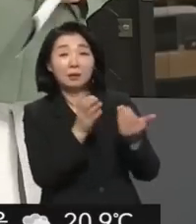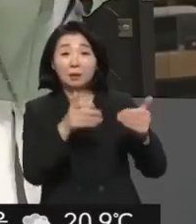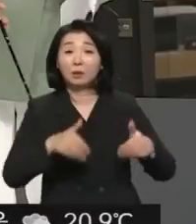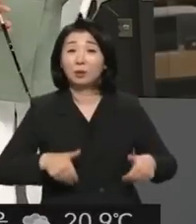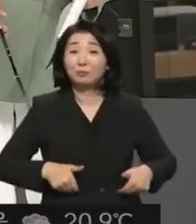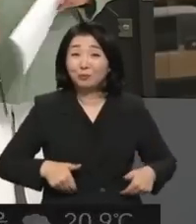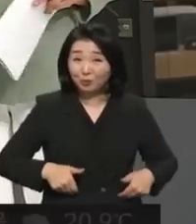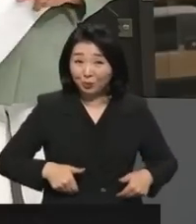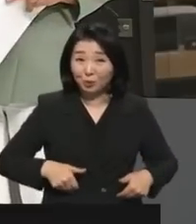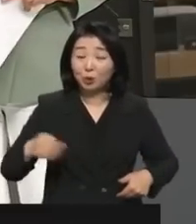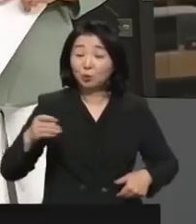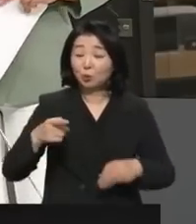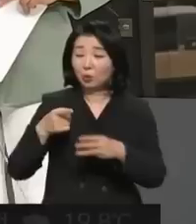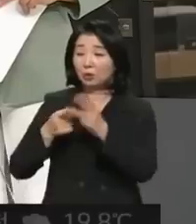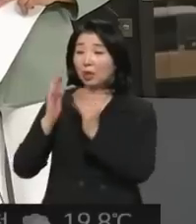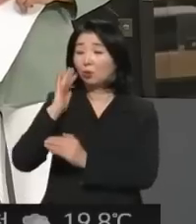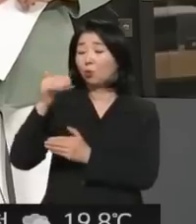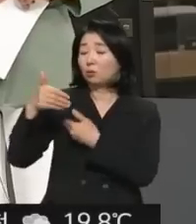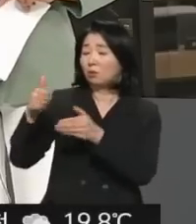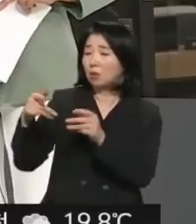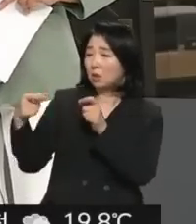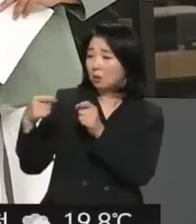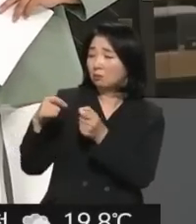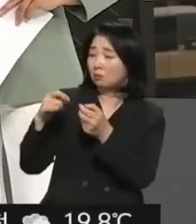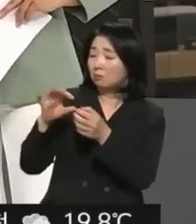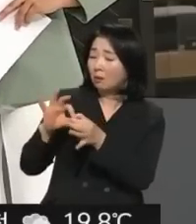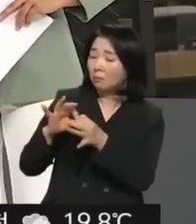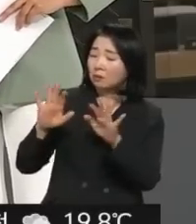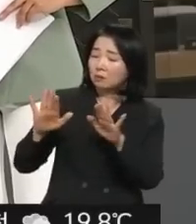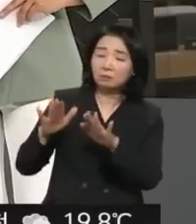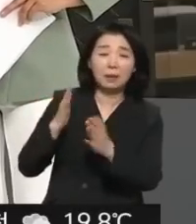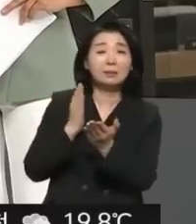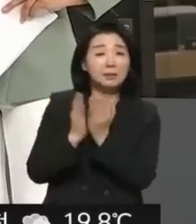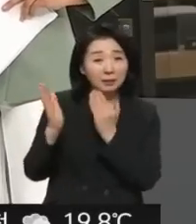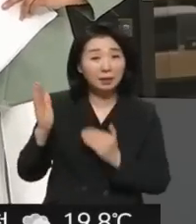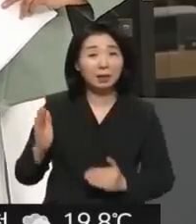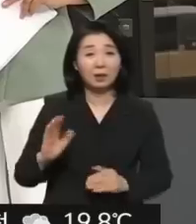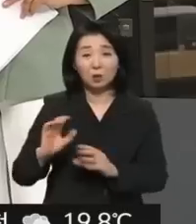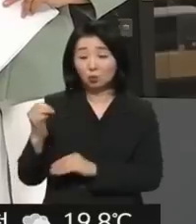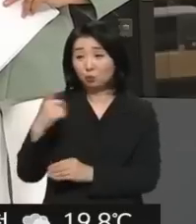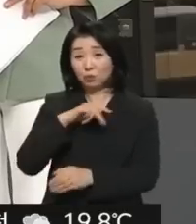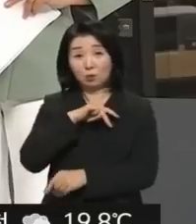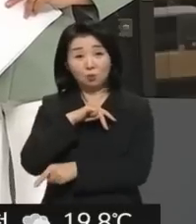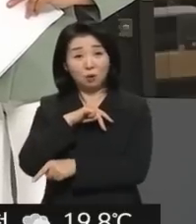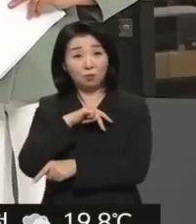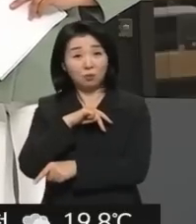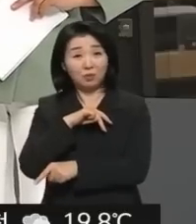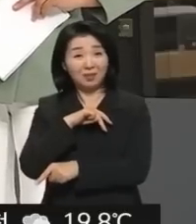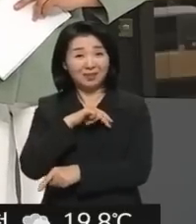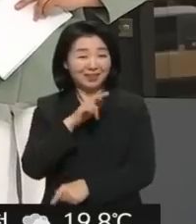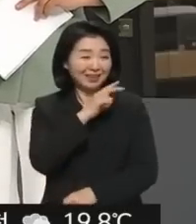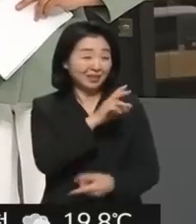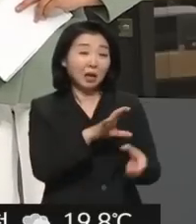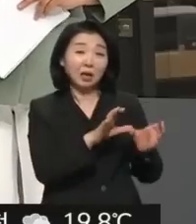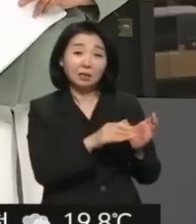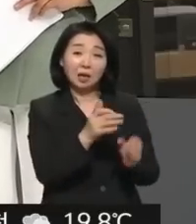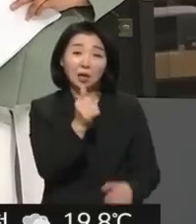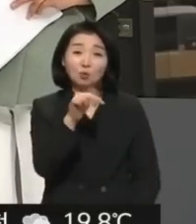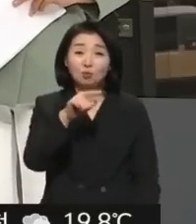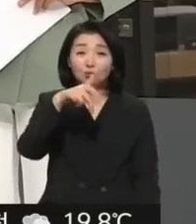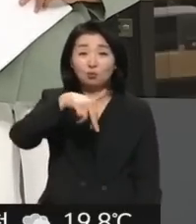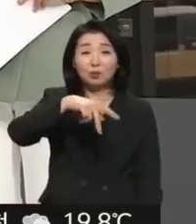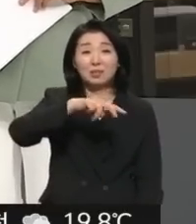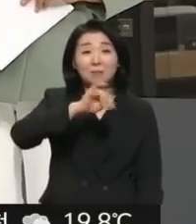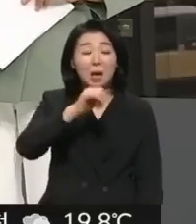했던 대통령실의 접근에 비해서도 거칠어 보입니다. 국민의힘 의원들도 야당 시절에는 후쿠시마 인근을